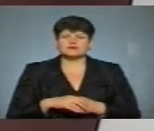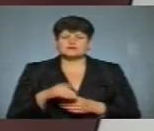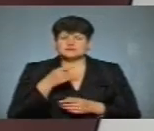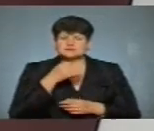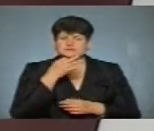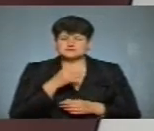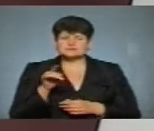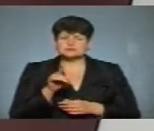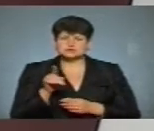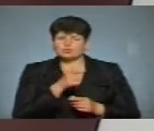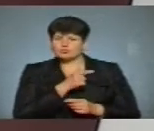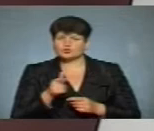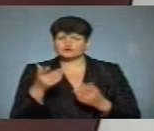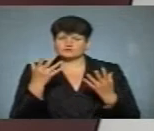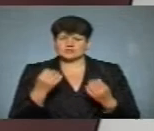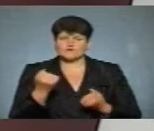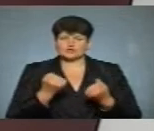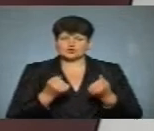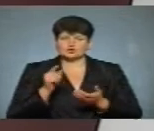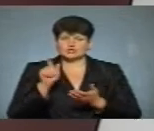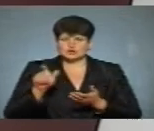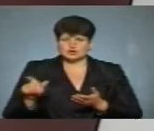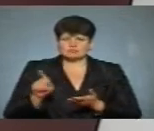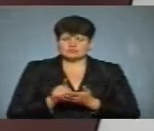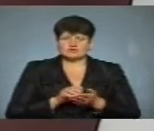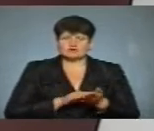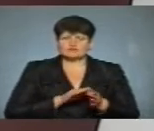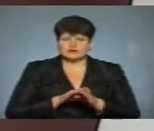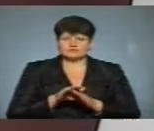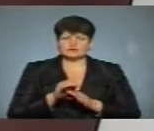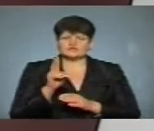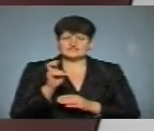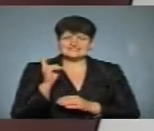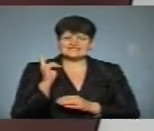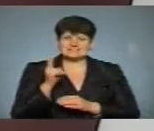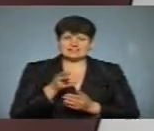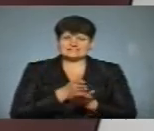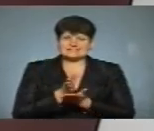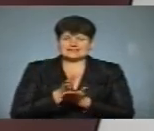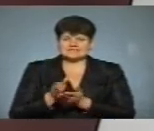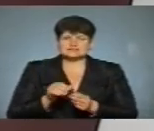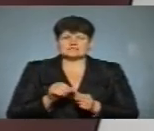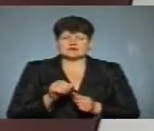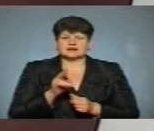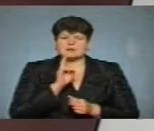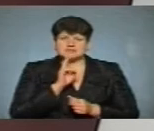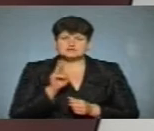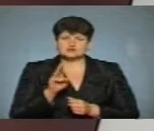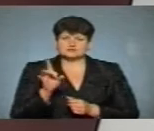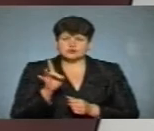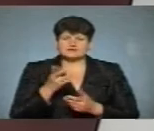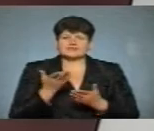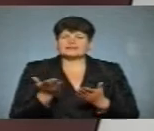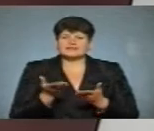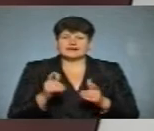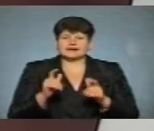його словами, протягом дня водії мають виконати 220 рейсів до усіх районів, окрім Кременецького і Шумського, де карантин ще не